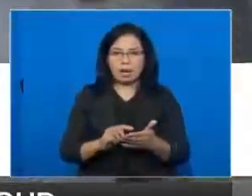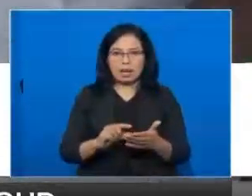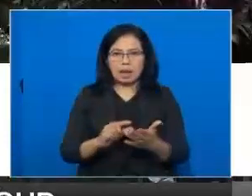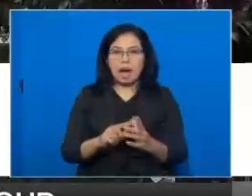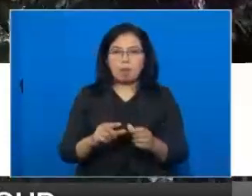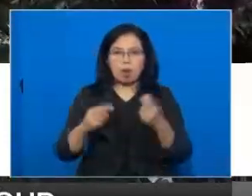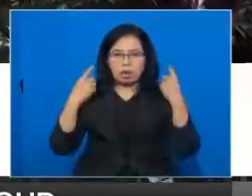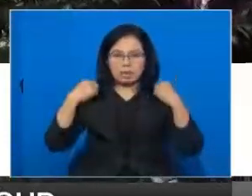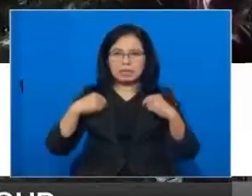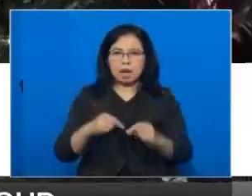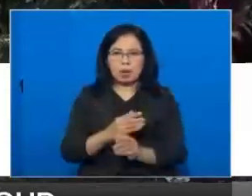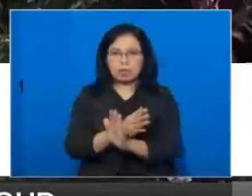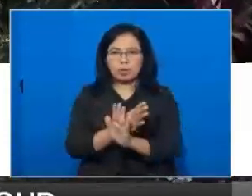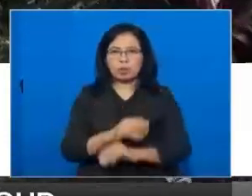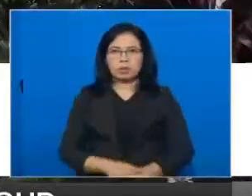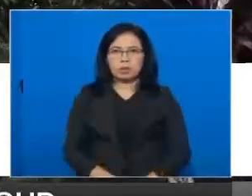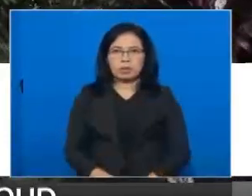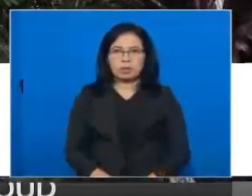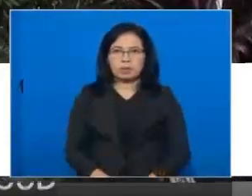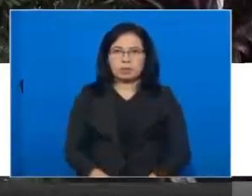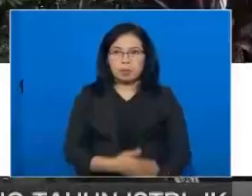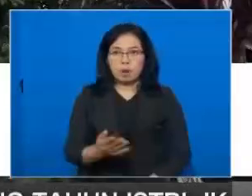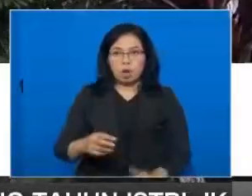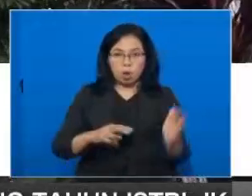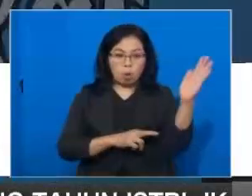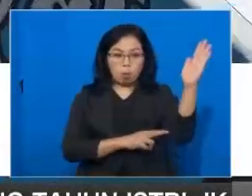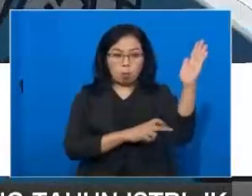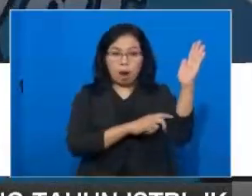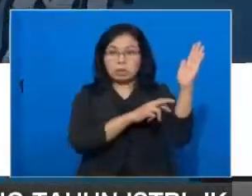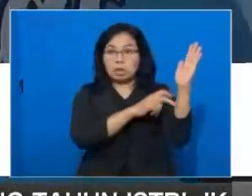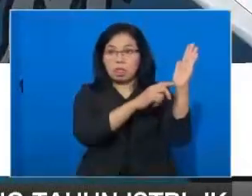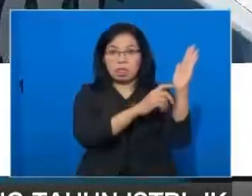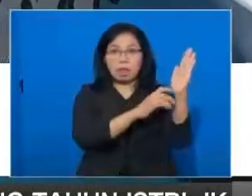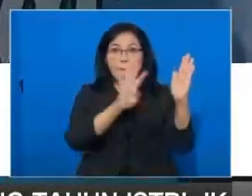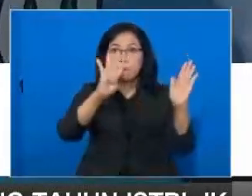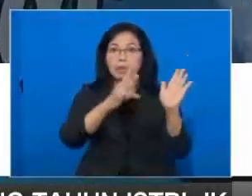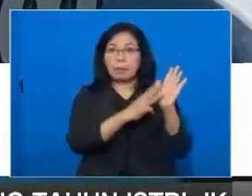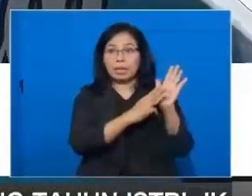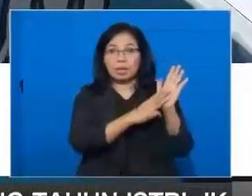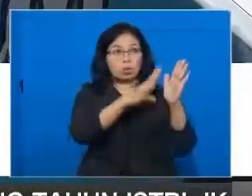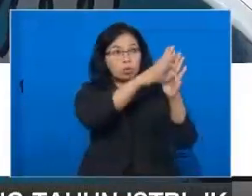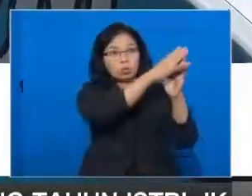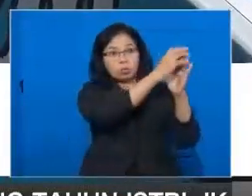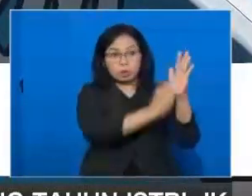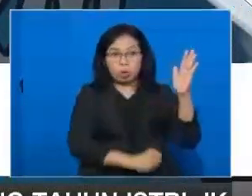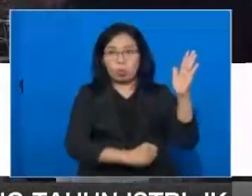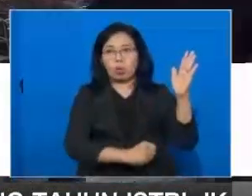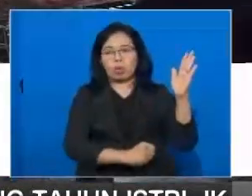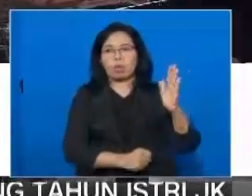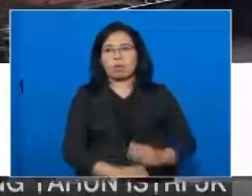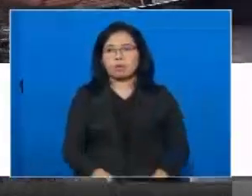11 Februari mereka bahkan harus memanjat tiang baliho setinggi 4 M untuk menurunkan alat